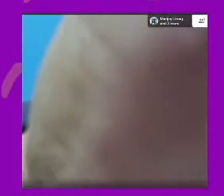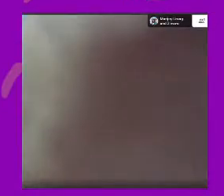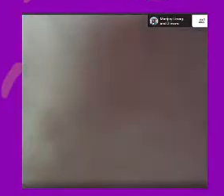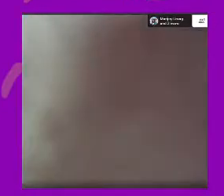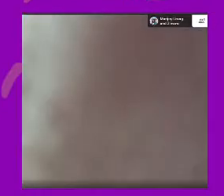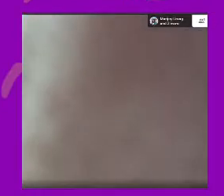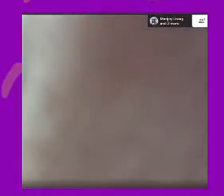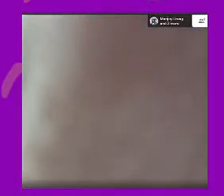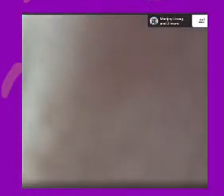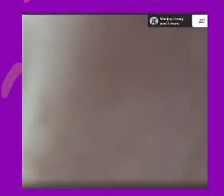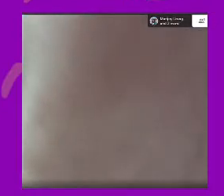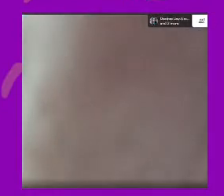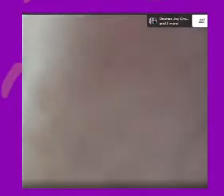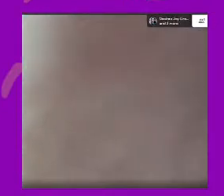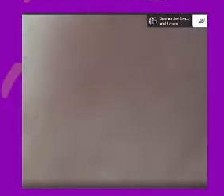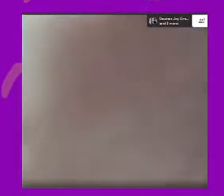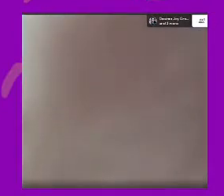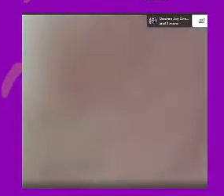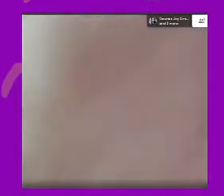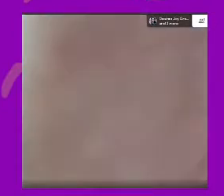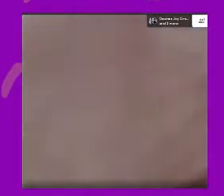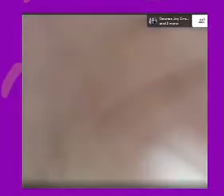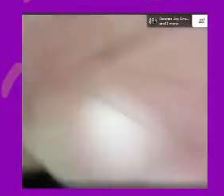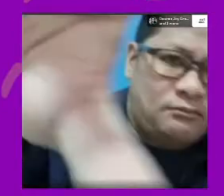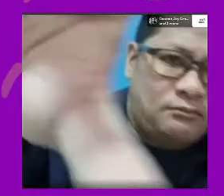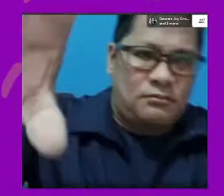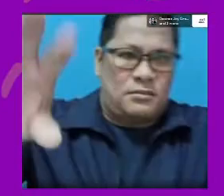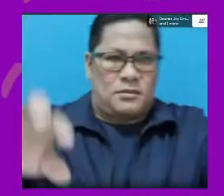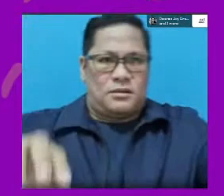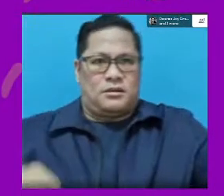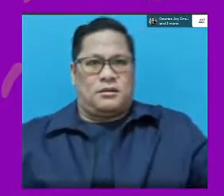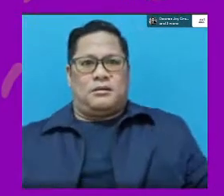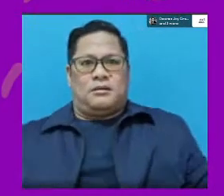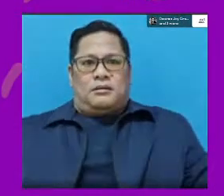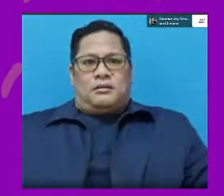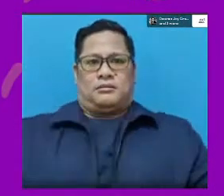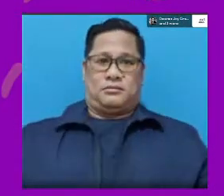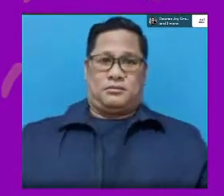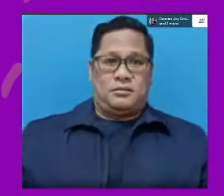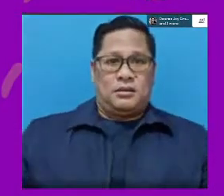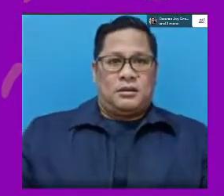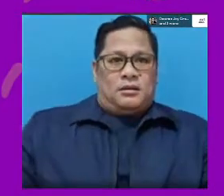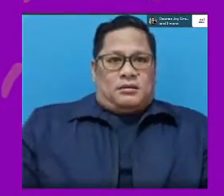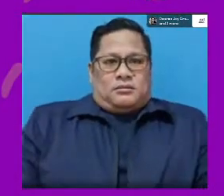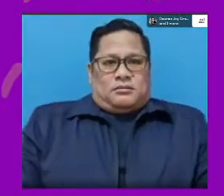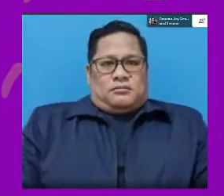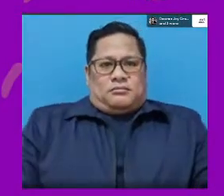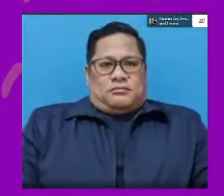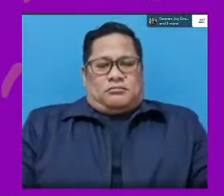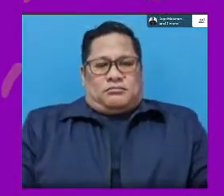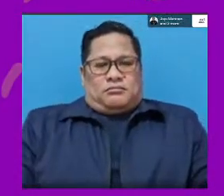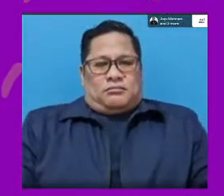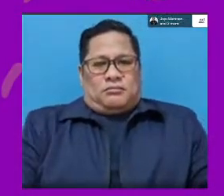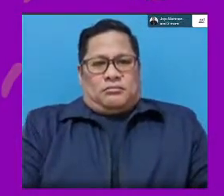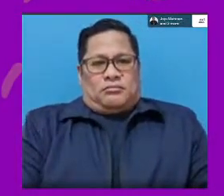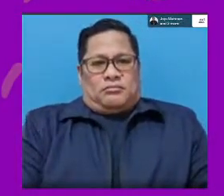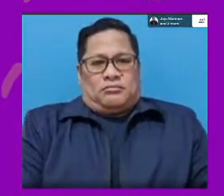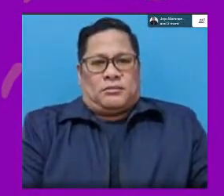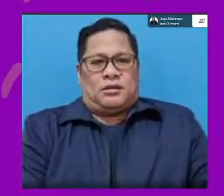dapat isisiwalat sa publiko ang iyong kondisyon, lokasyon, o iba pang personal na impormasyon nang wala mong